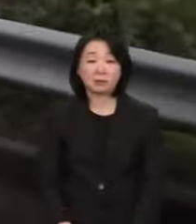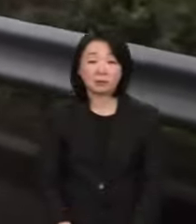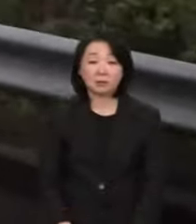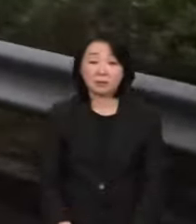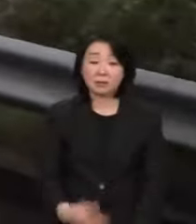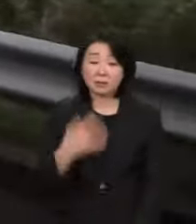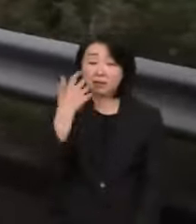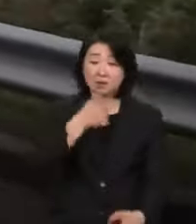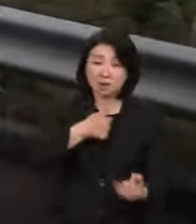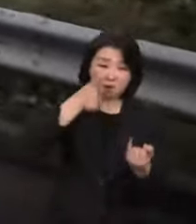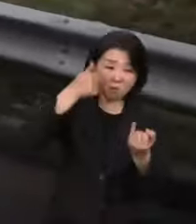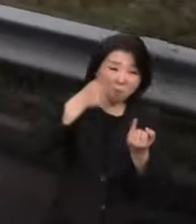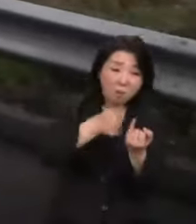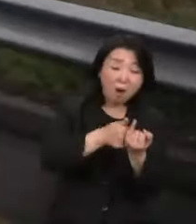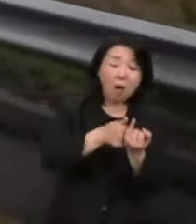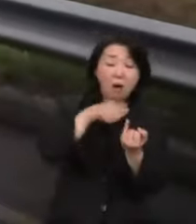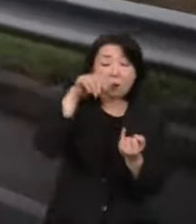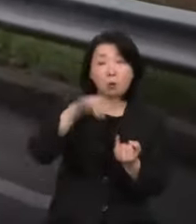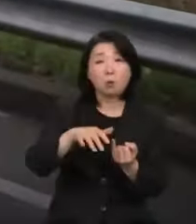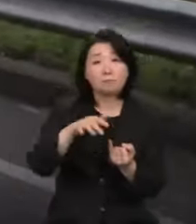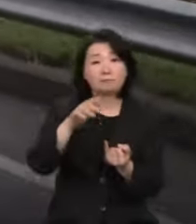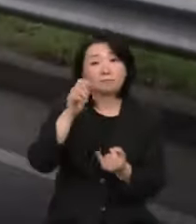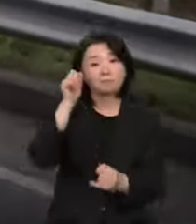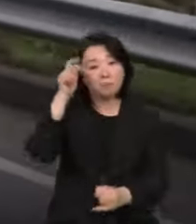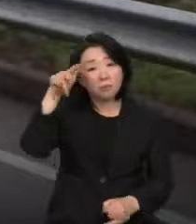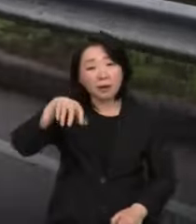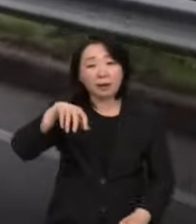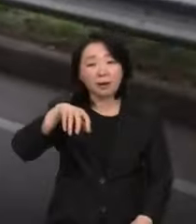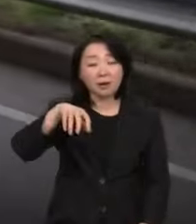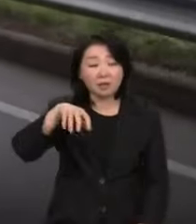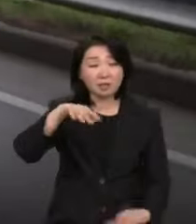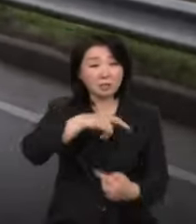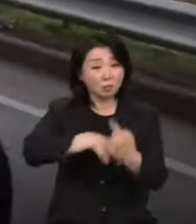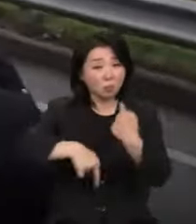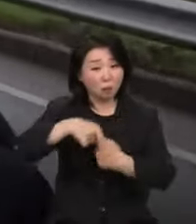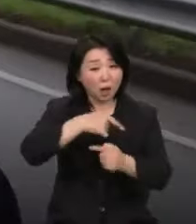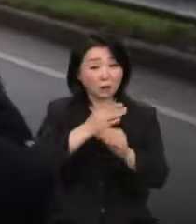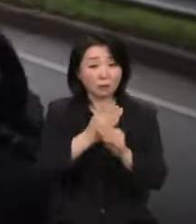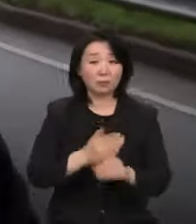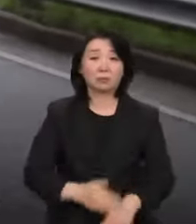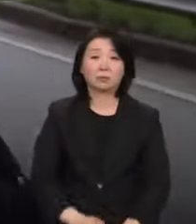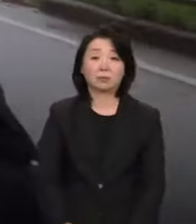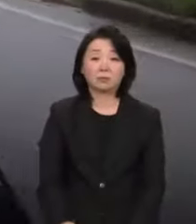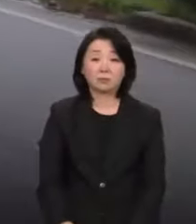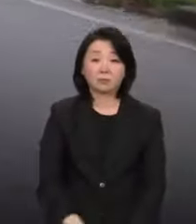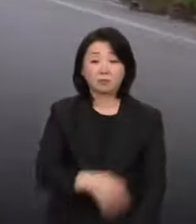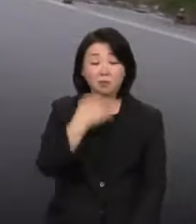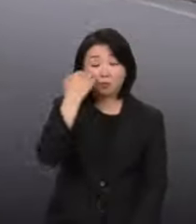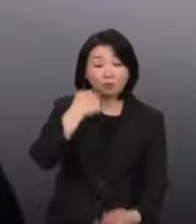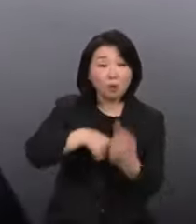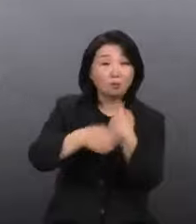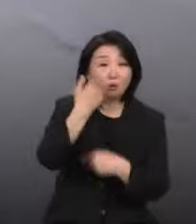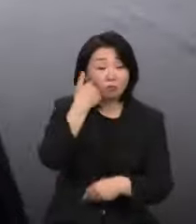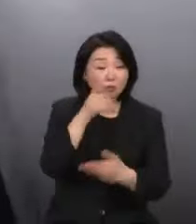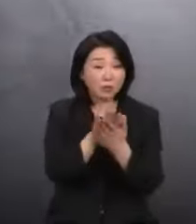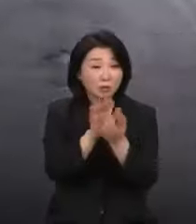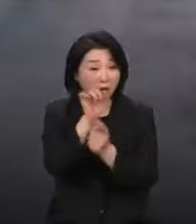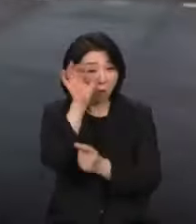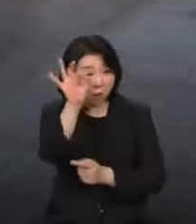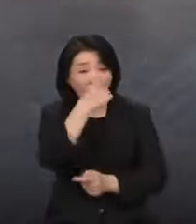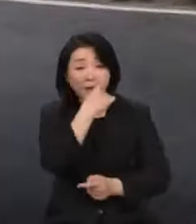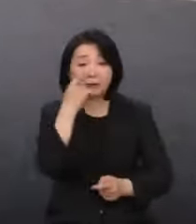성범죄 현장으로 지목된 무인텔입니다. 지금도 영업하고 있습니다. 누가 하는 건지 직접 가서